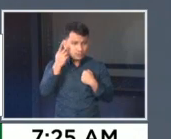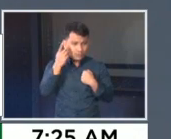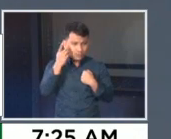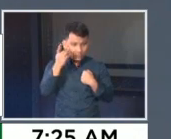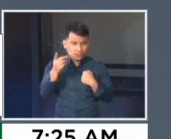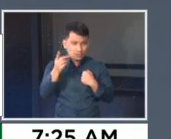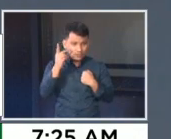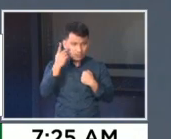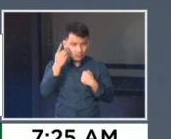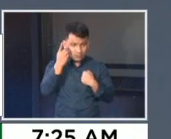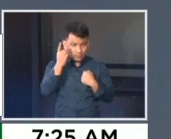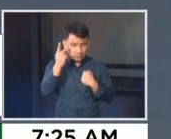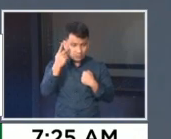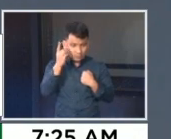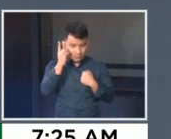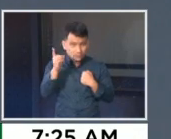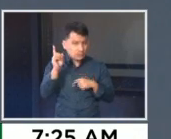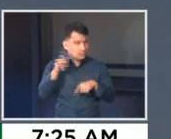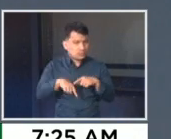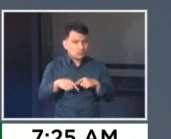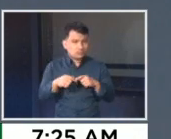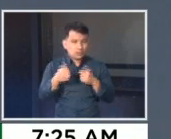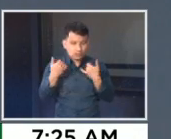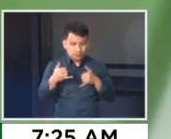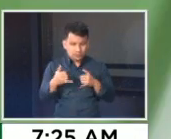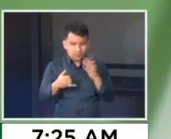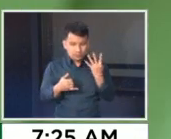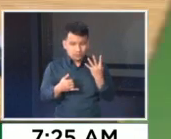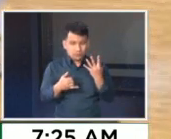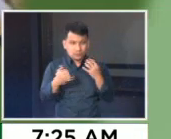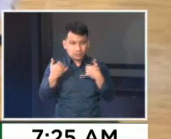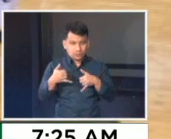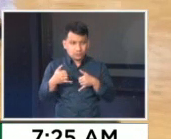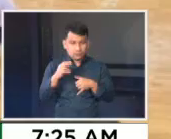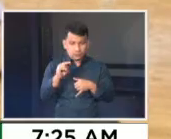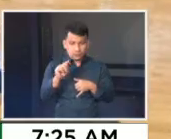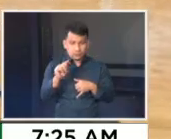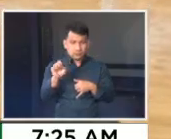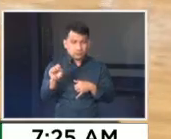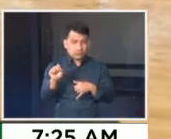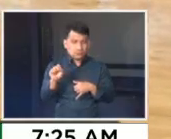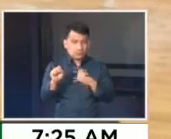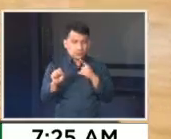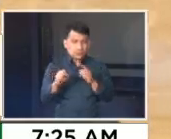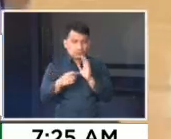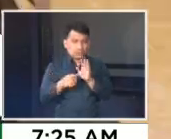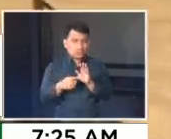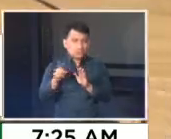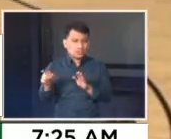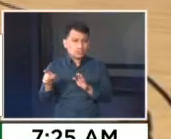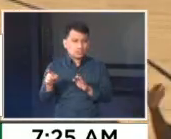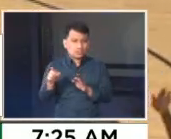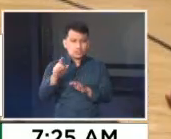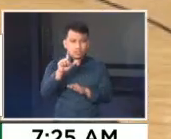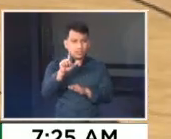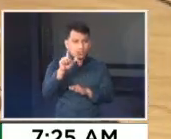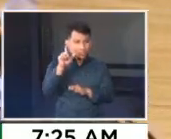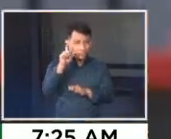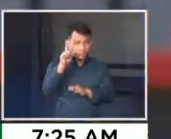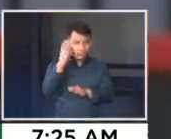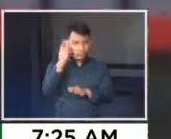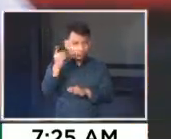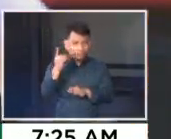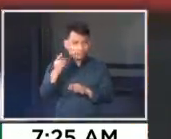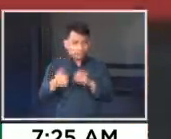hindi makakalaro sa 4 na laban ng Nets. Samantala po naman, nagtala ng triple-double si Luka Doncic